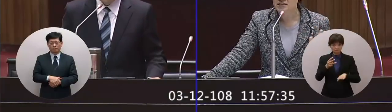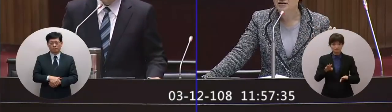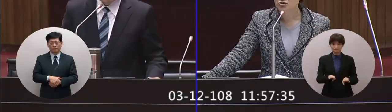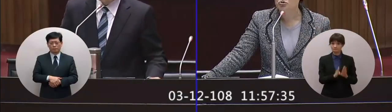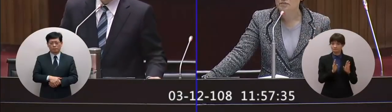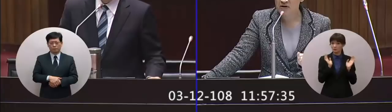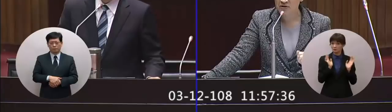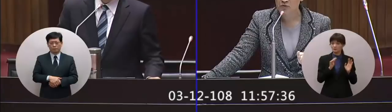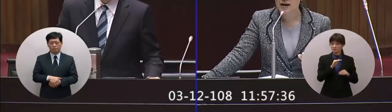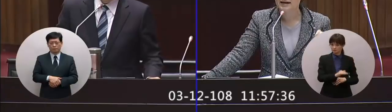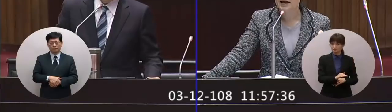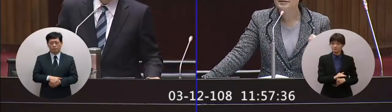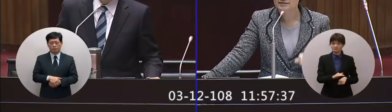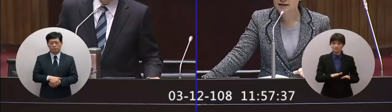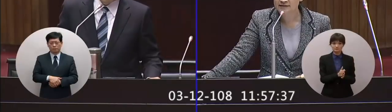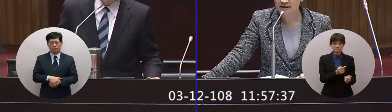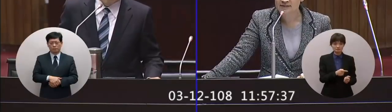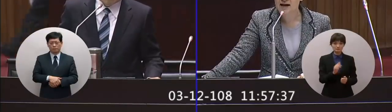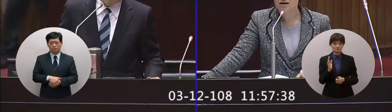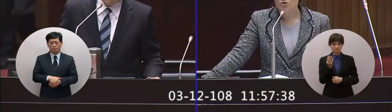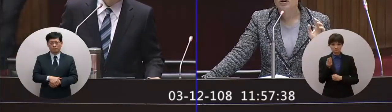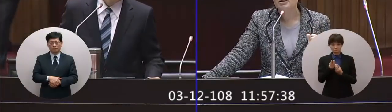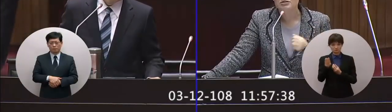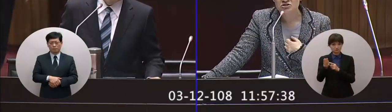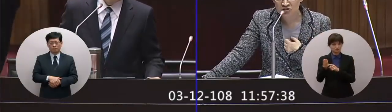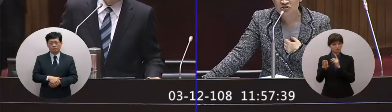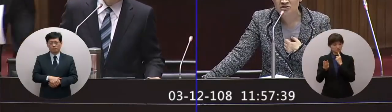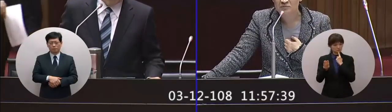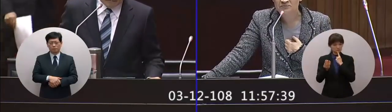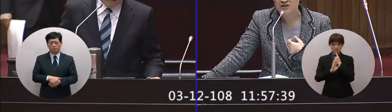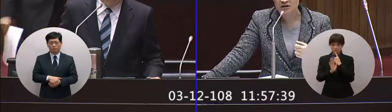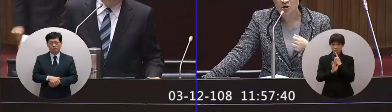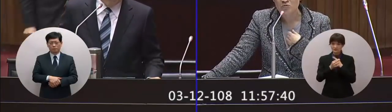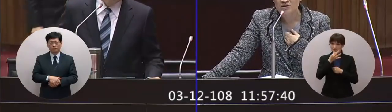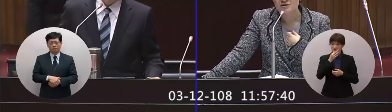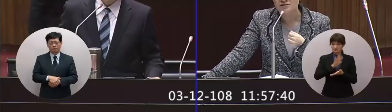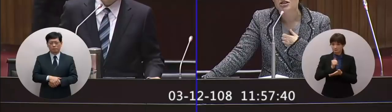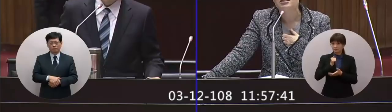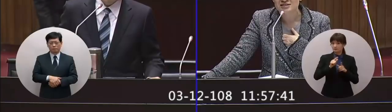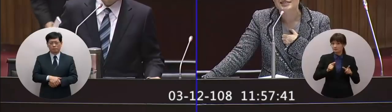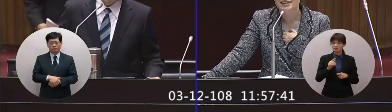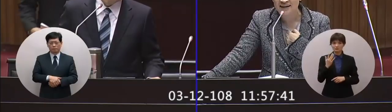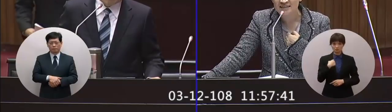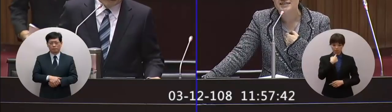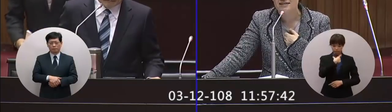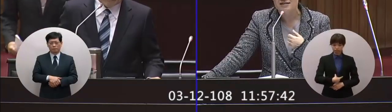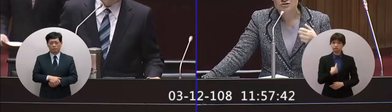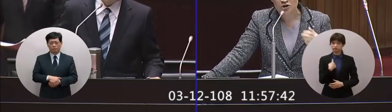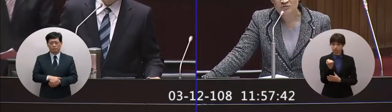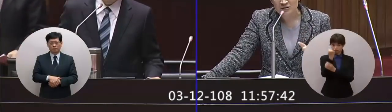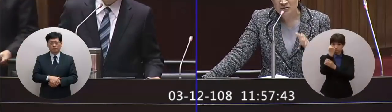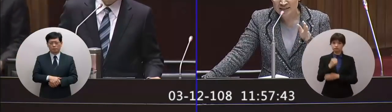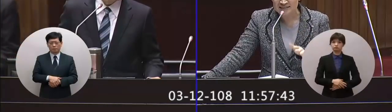然有一些人有所保留，怕给孩子压力太大，我个人是支持，因为从我个人的人生经验来